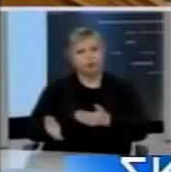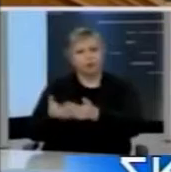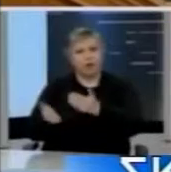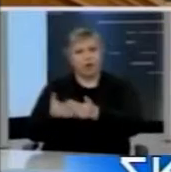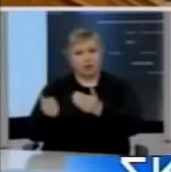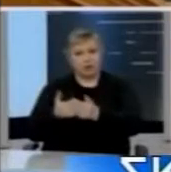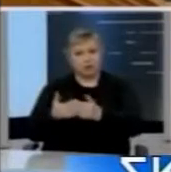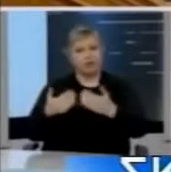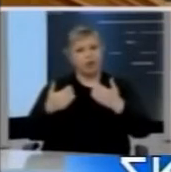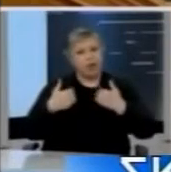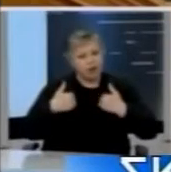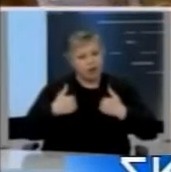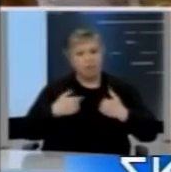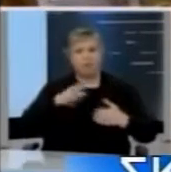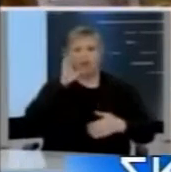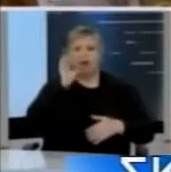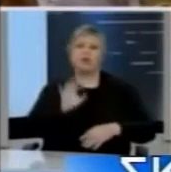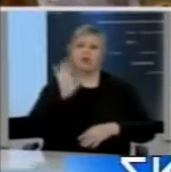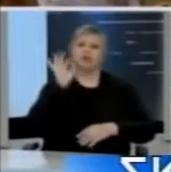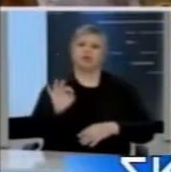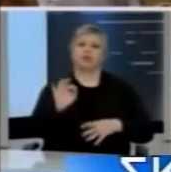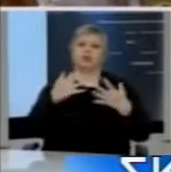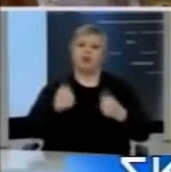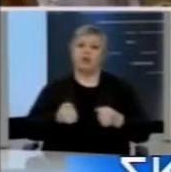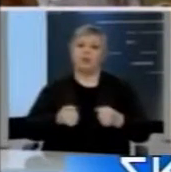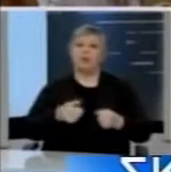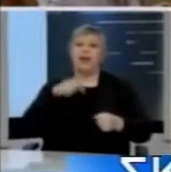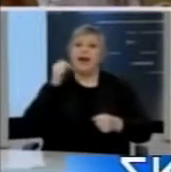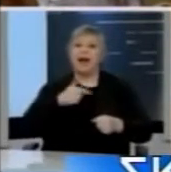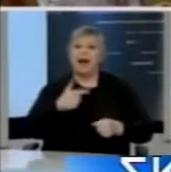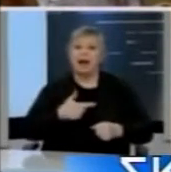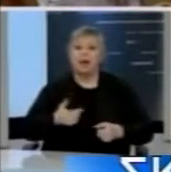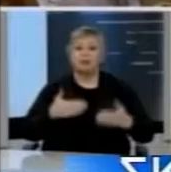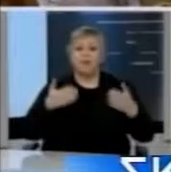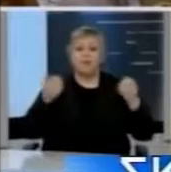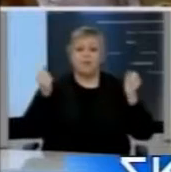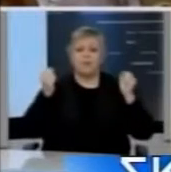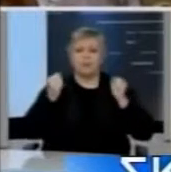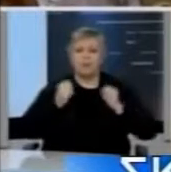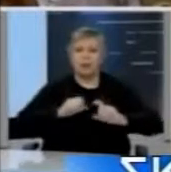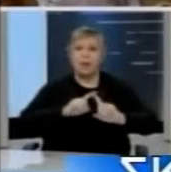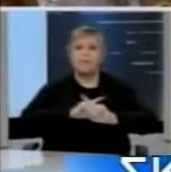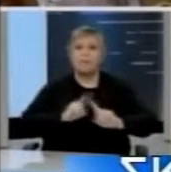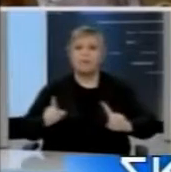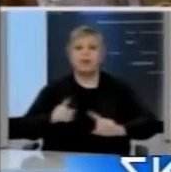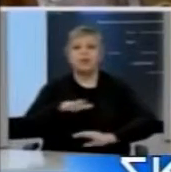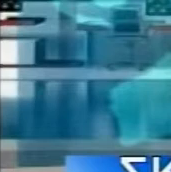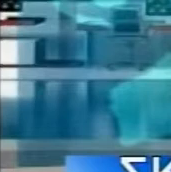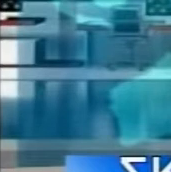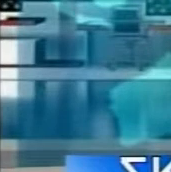Στοχευμένα λοιπόν προχωράμε σε μείωση των επιβαρύσεων στη λαϊκή κατοικία και στις λαϊκές